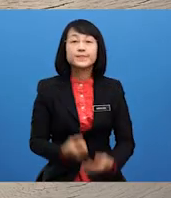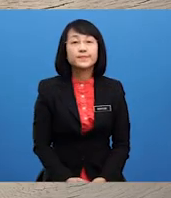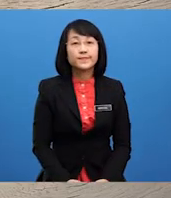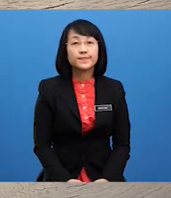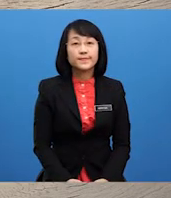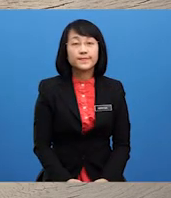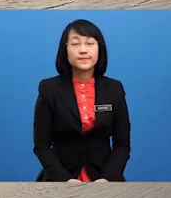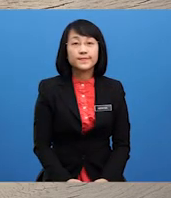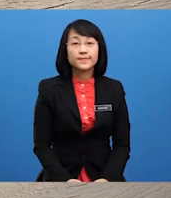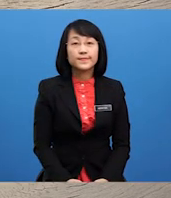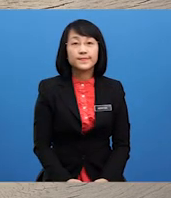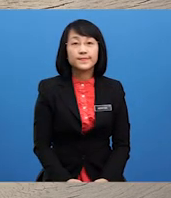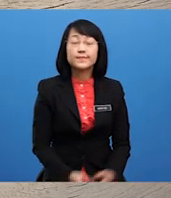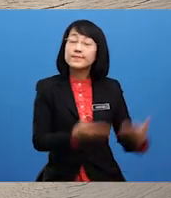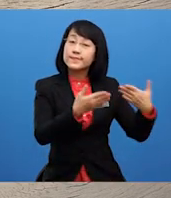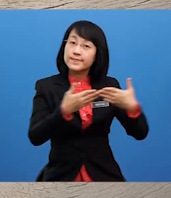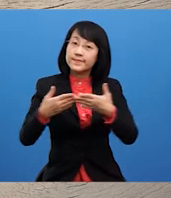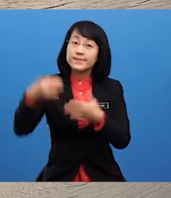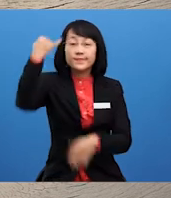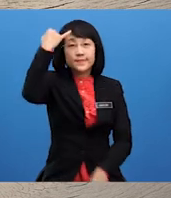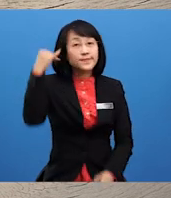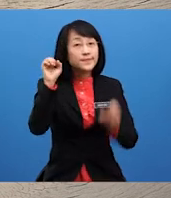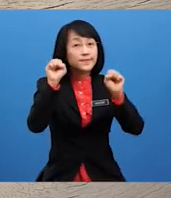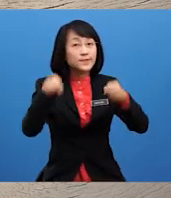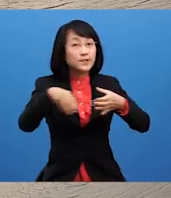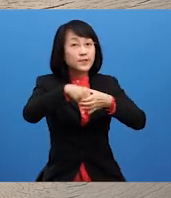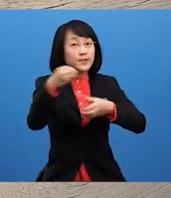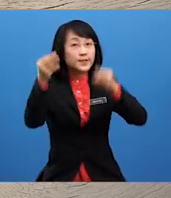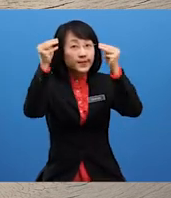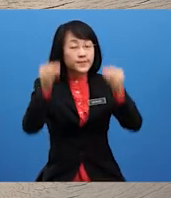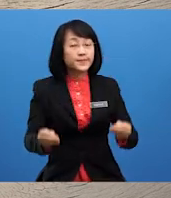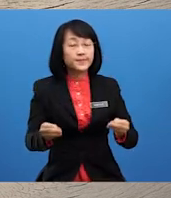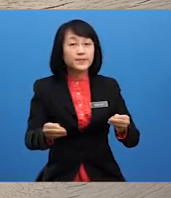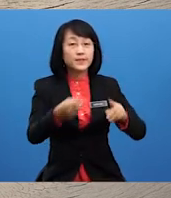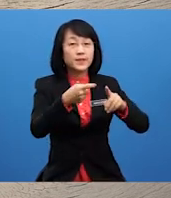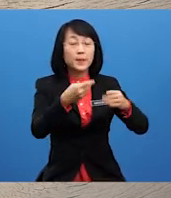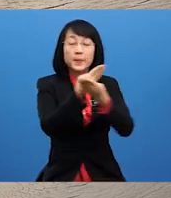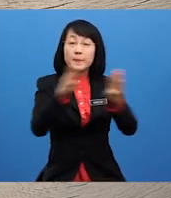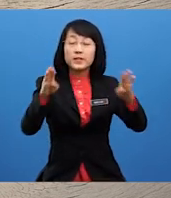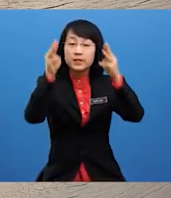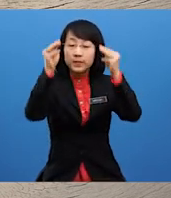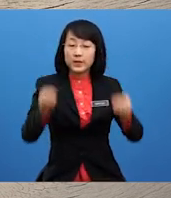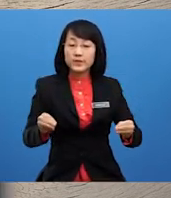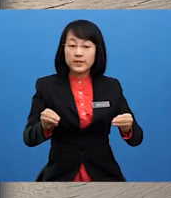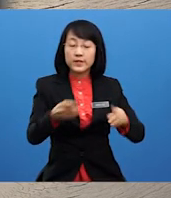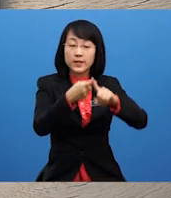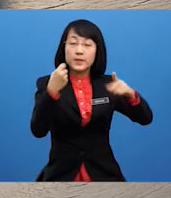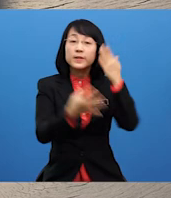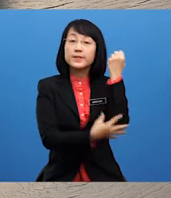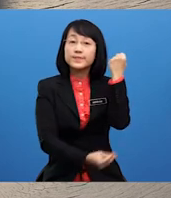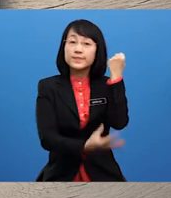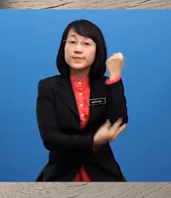Para pelajar sekalian, seterusnya, ilmu mampu mengeluarkan manusia daripada kepompong kemiskinan.